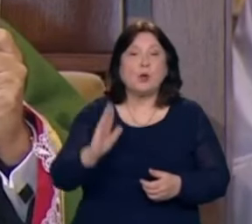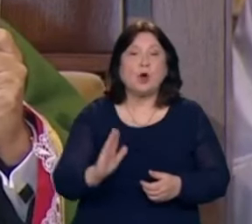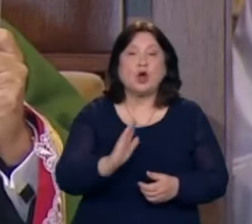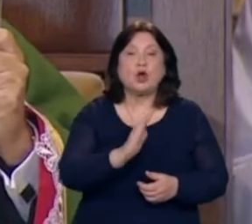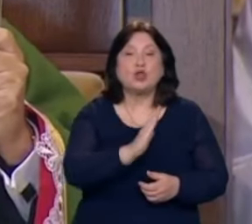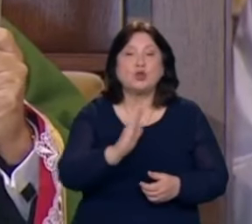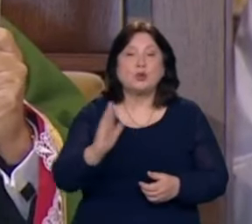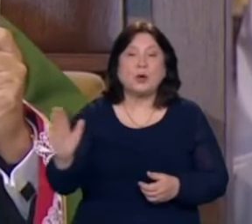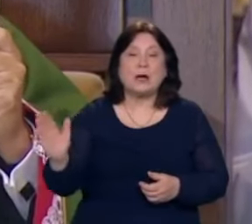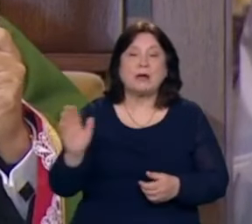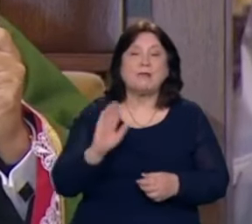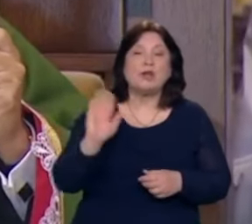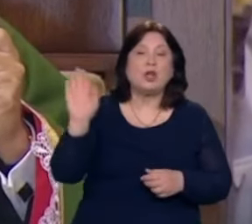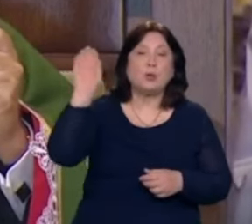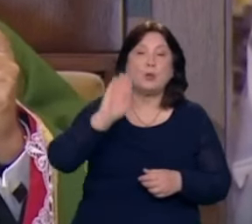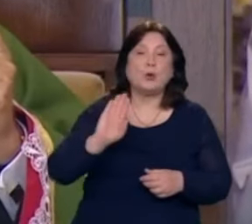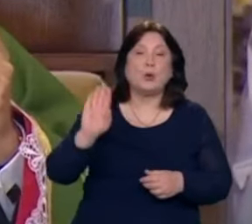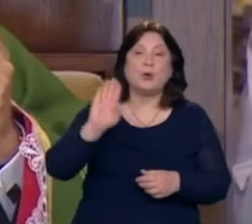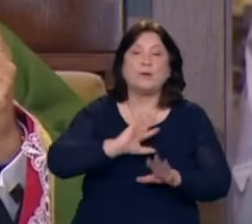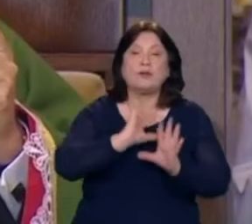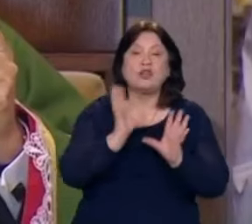błogosławi Bóg